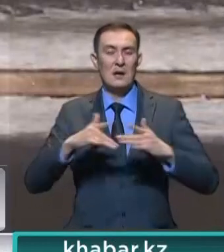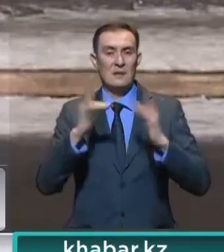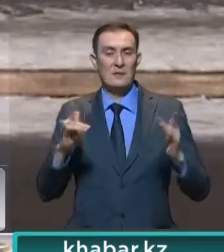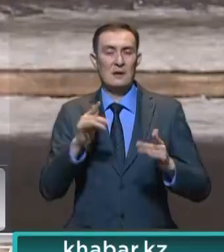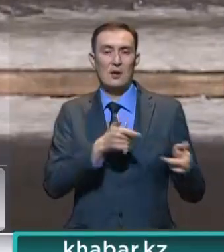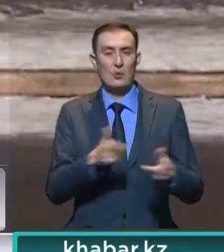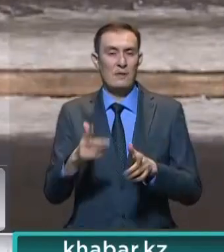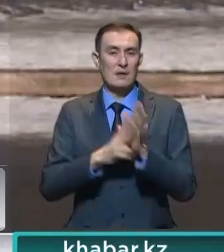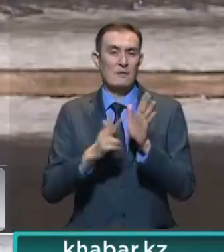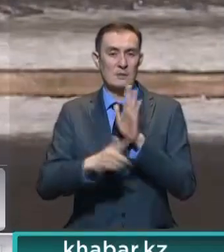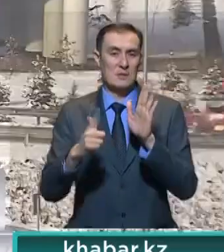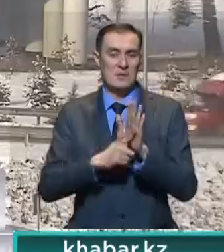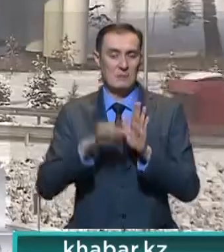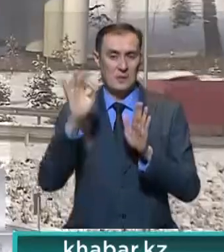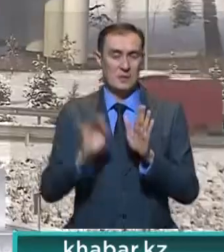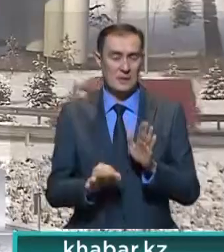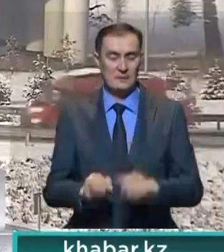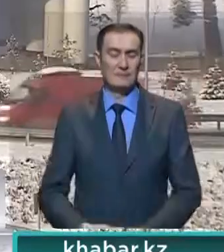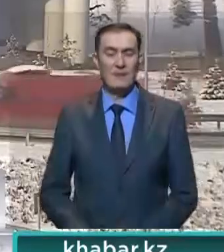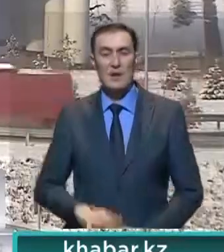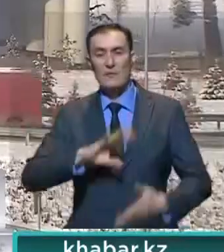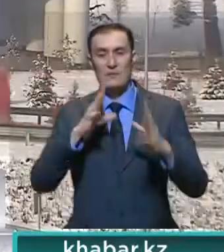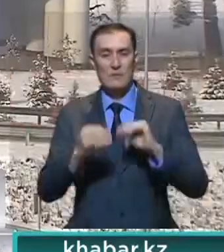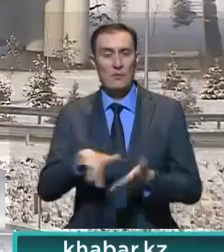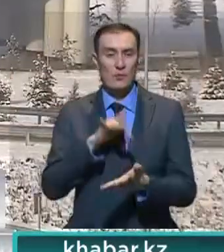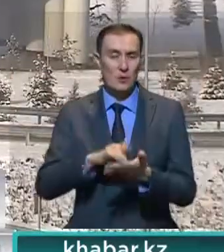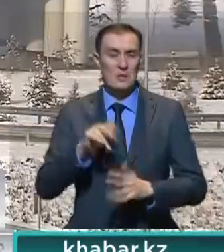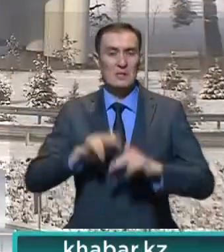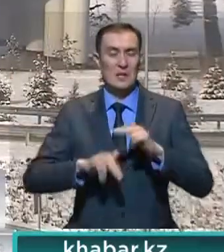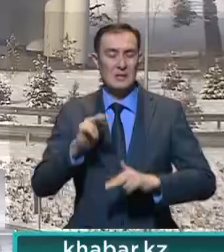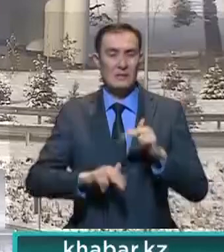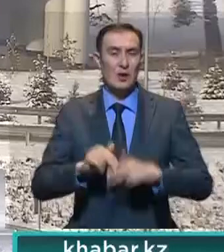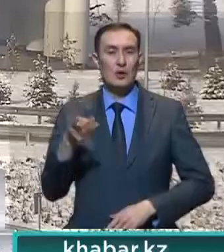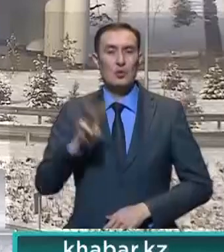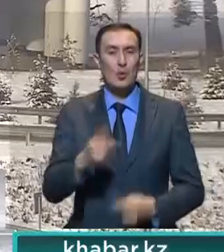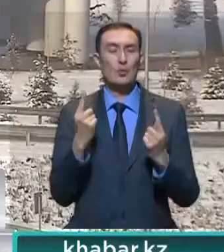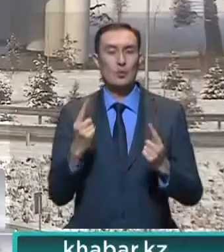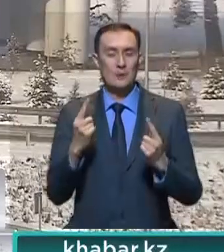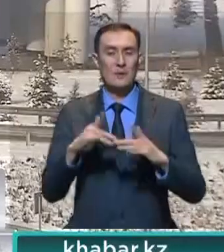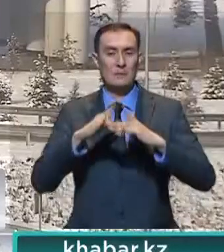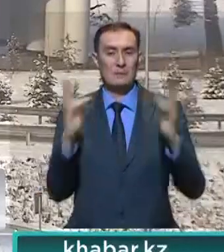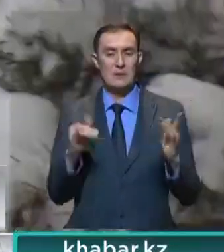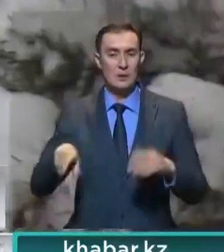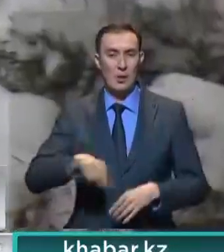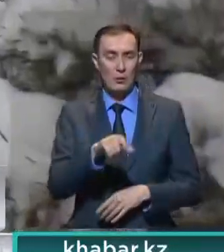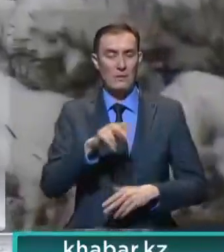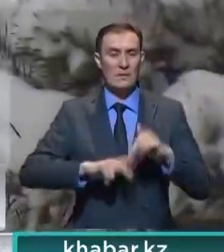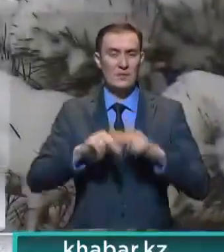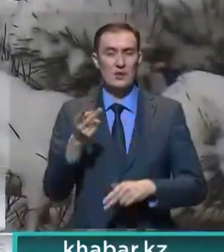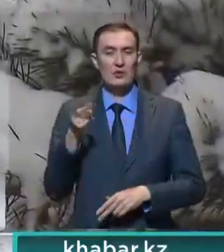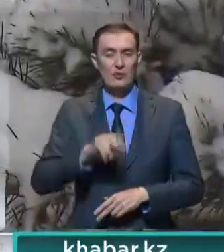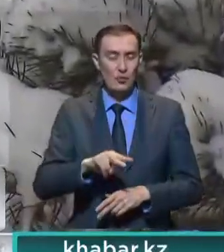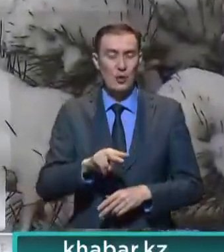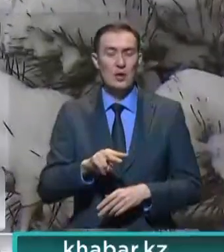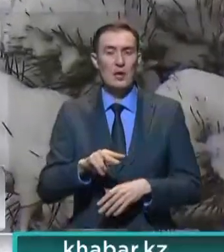на 87%. Всего по городу ведется строительство трех крупных транспортных развязок. Возведение двух из